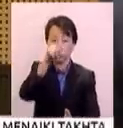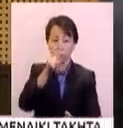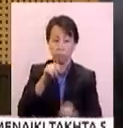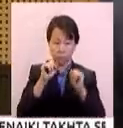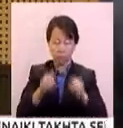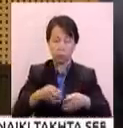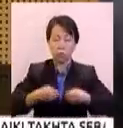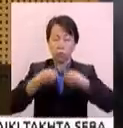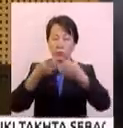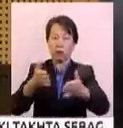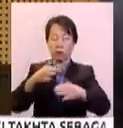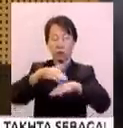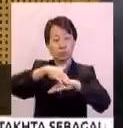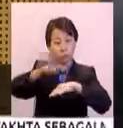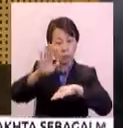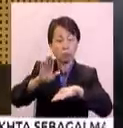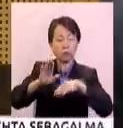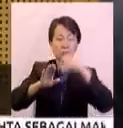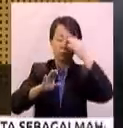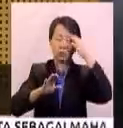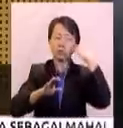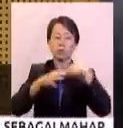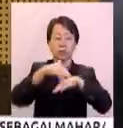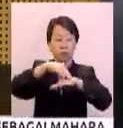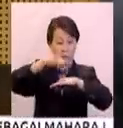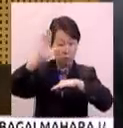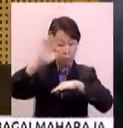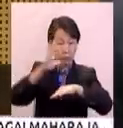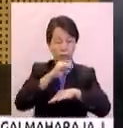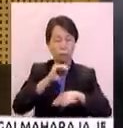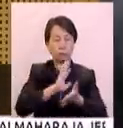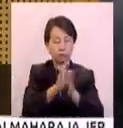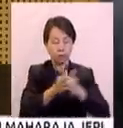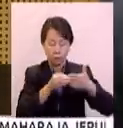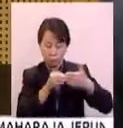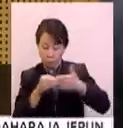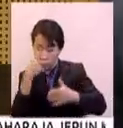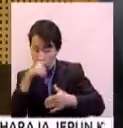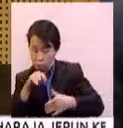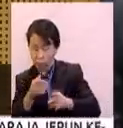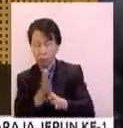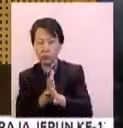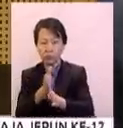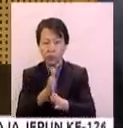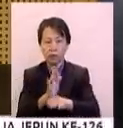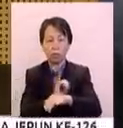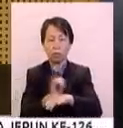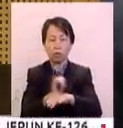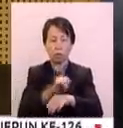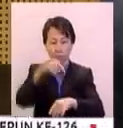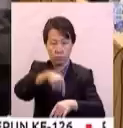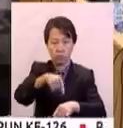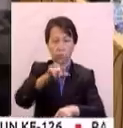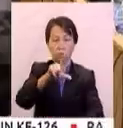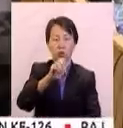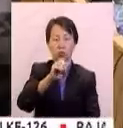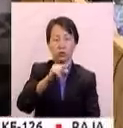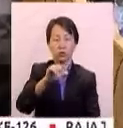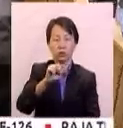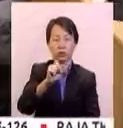akan memberikan satu kelebihan dan juga menjadi pemangkin kepada sektor industri logistik negara kita.